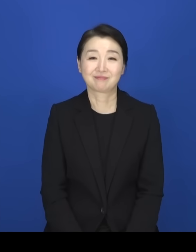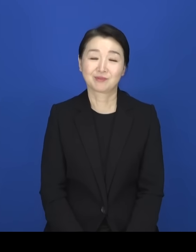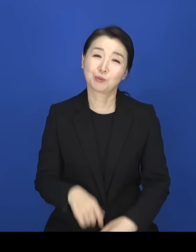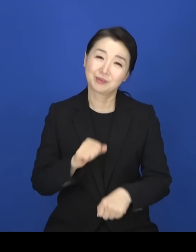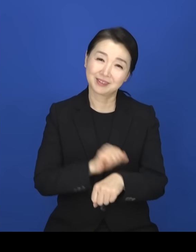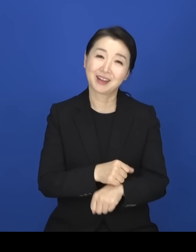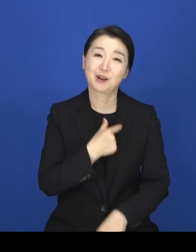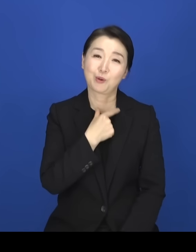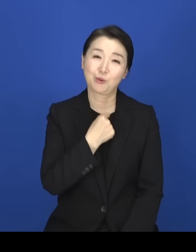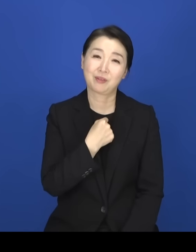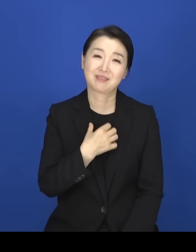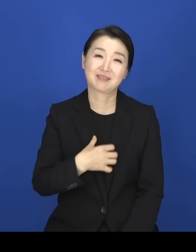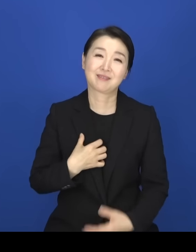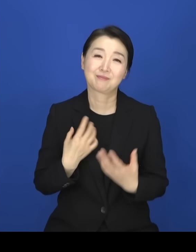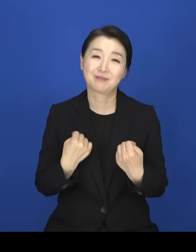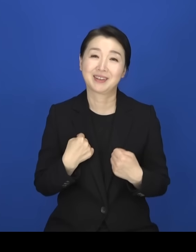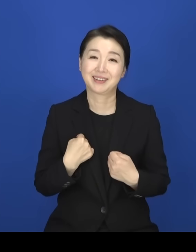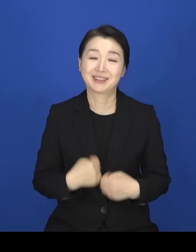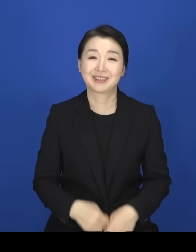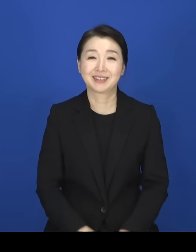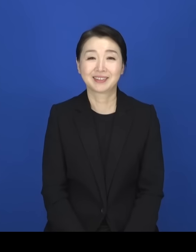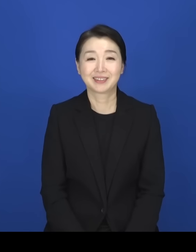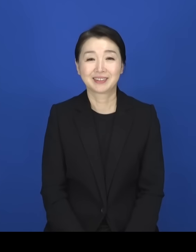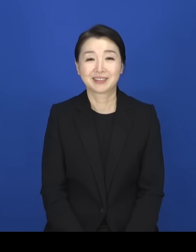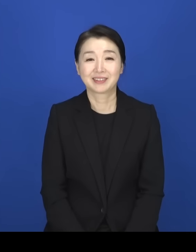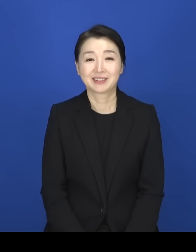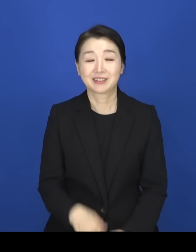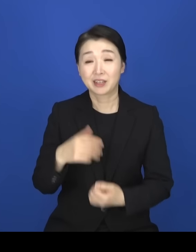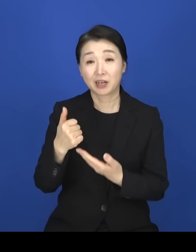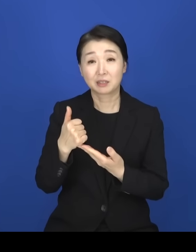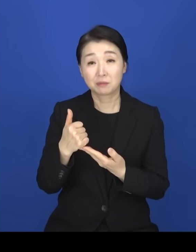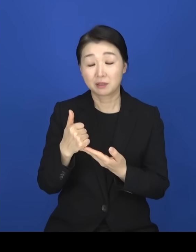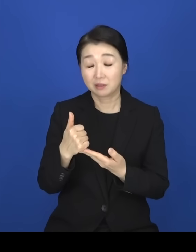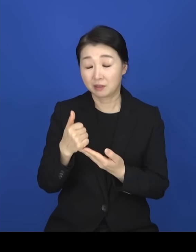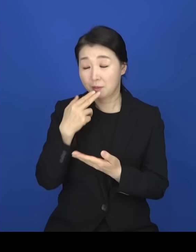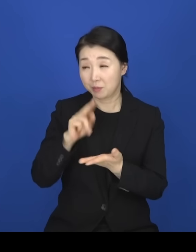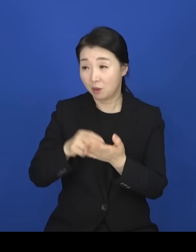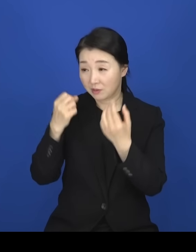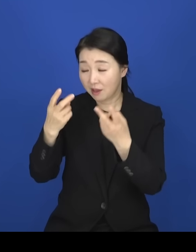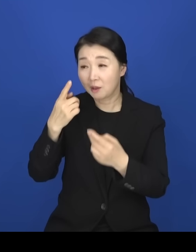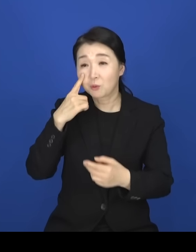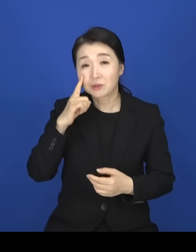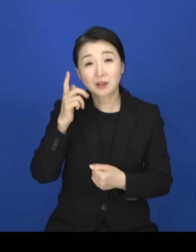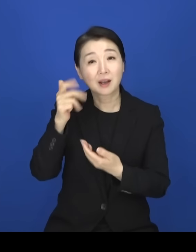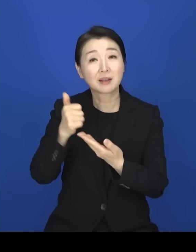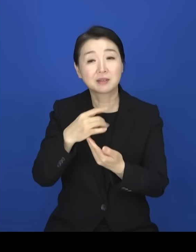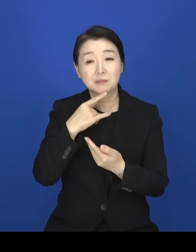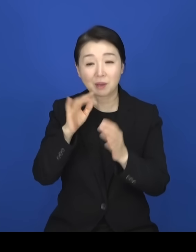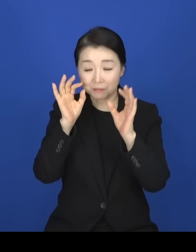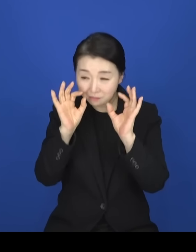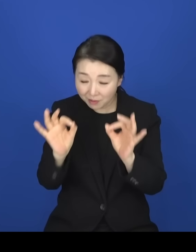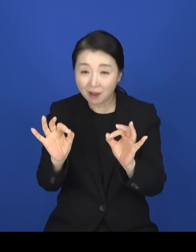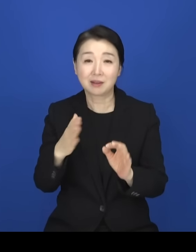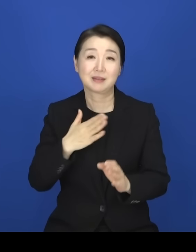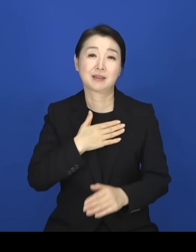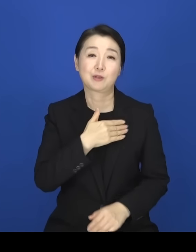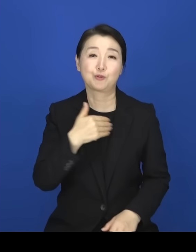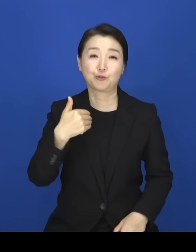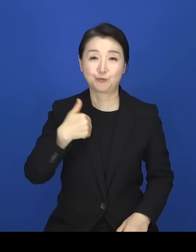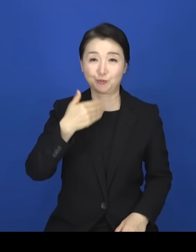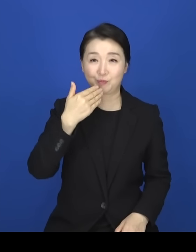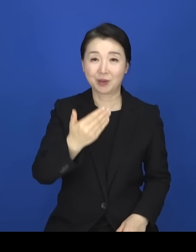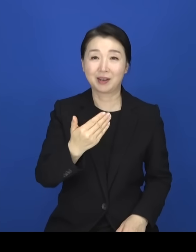잘했으면 좋겠고 그런 걱정을 많이 했는데 이렇게 하나님한테 막상 편지를 쓴다고 생각하니까 하나님만 보셔도 충분하다는